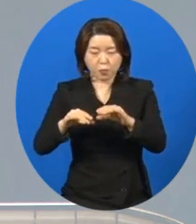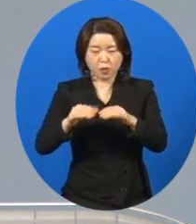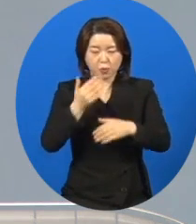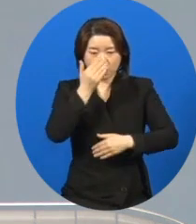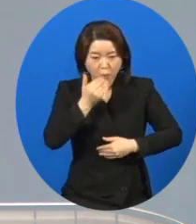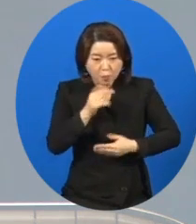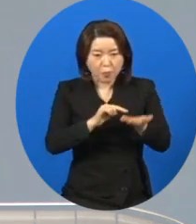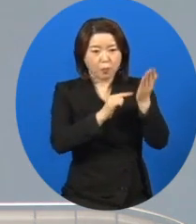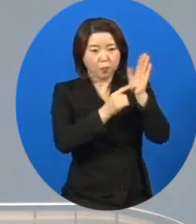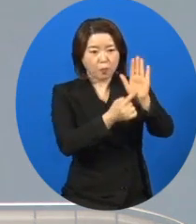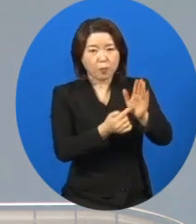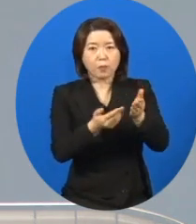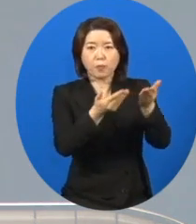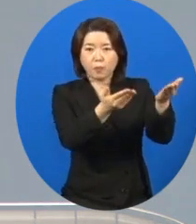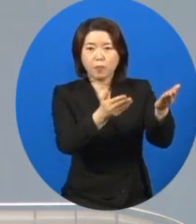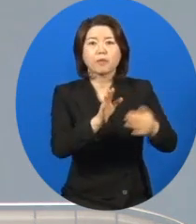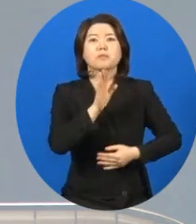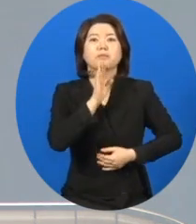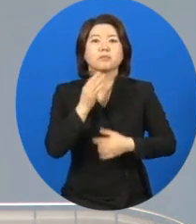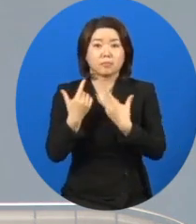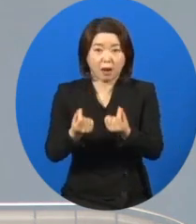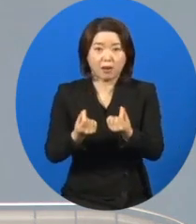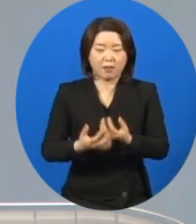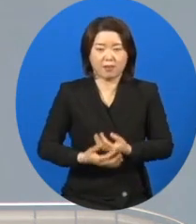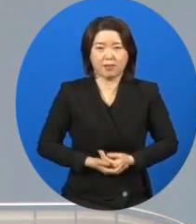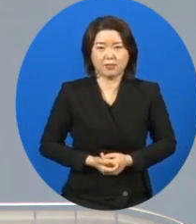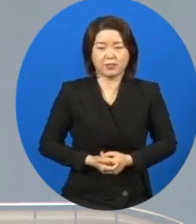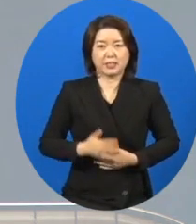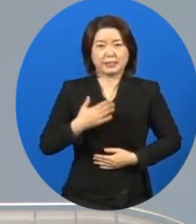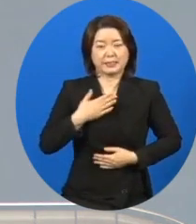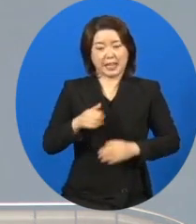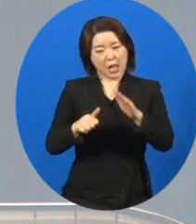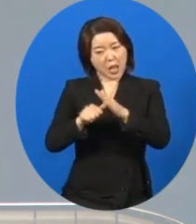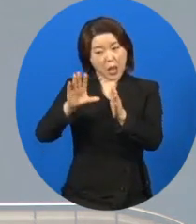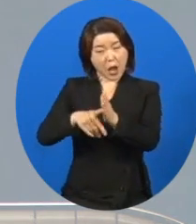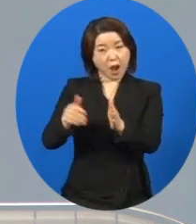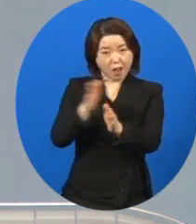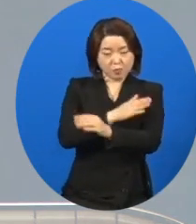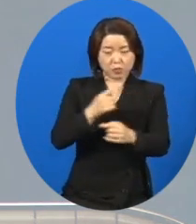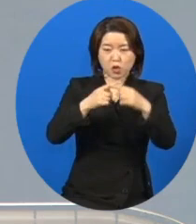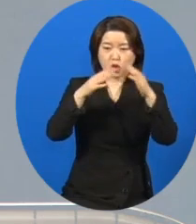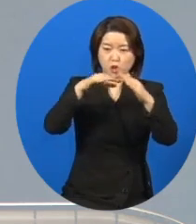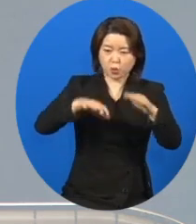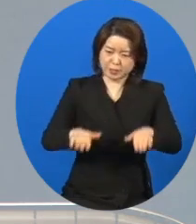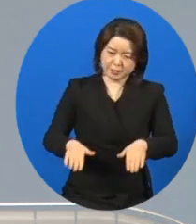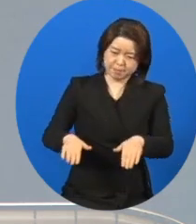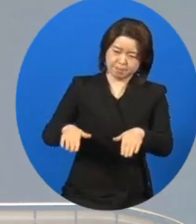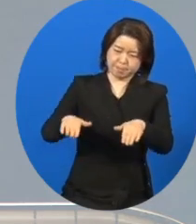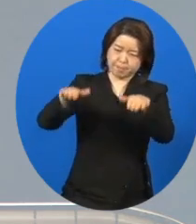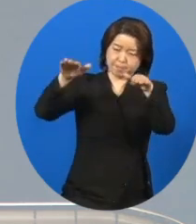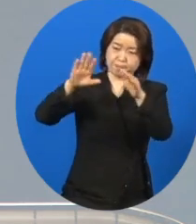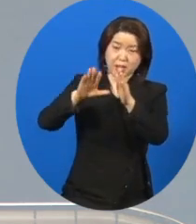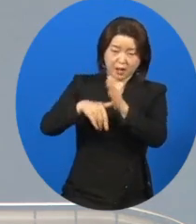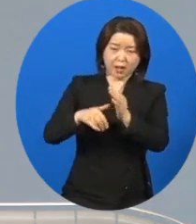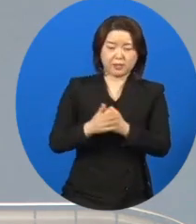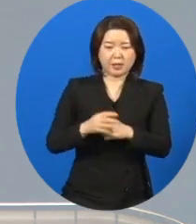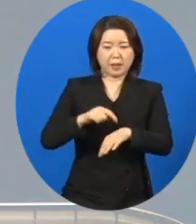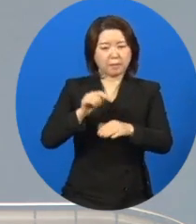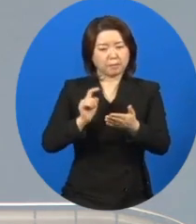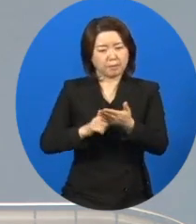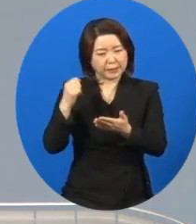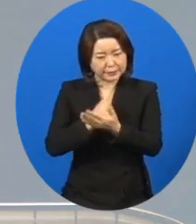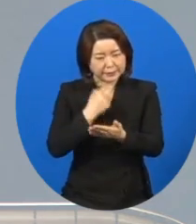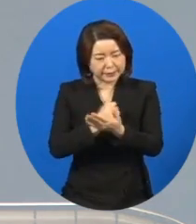나타나야 맞지요. 제가 어려서부터 교회에서 자라면서 참 마음이 안타깝고 이해가 잘 되지